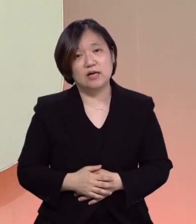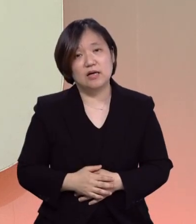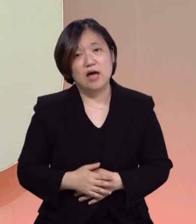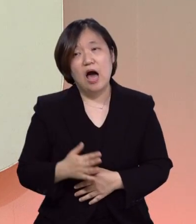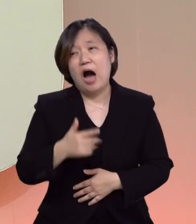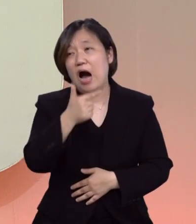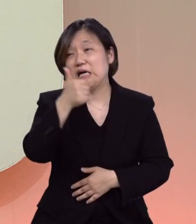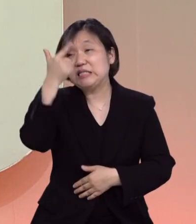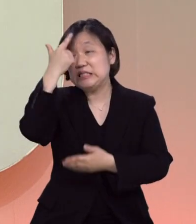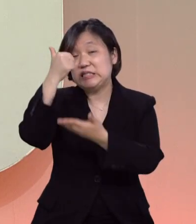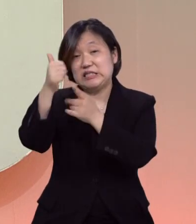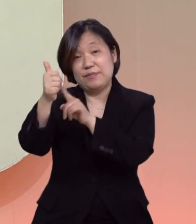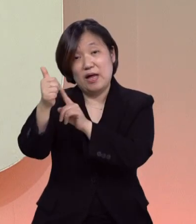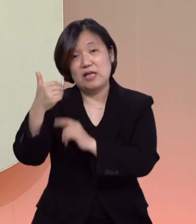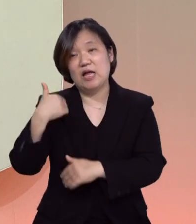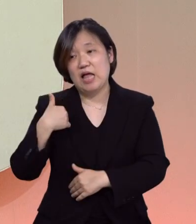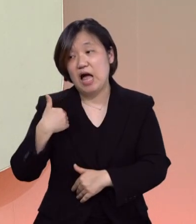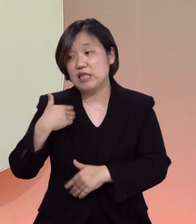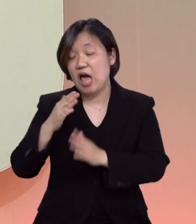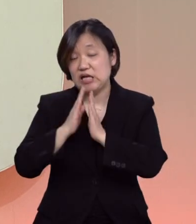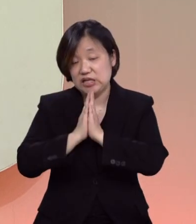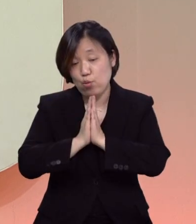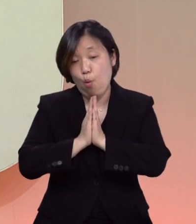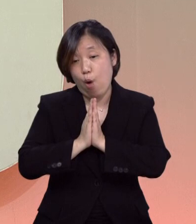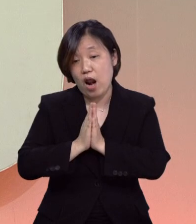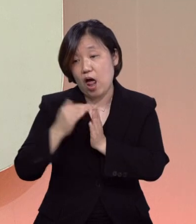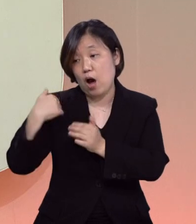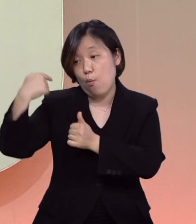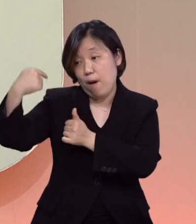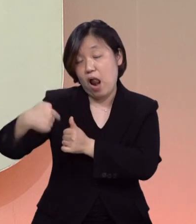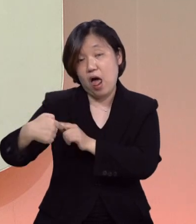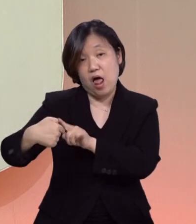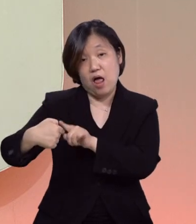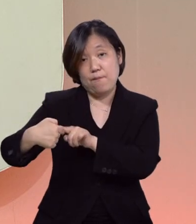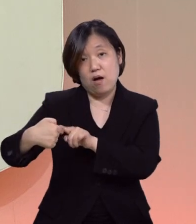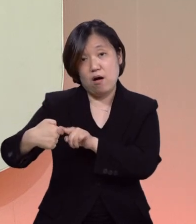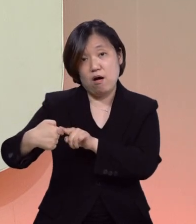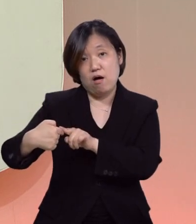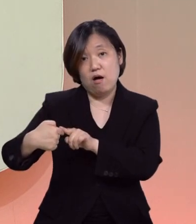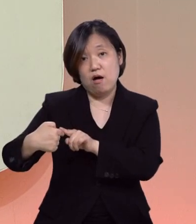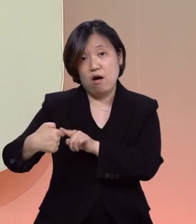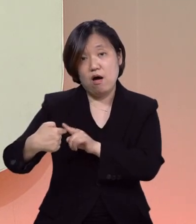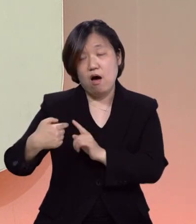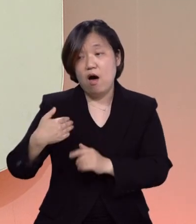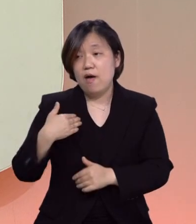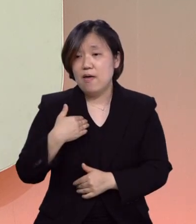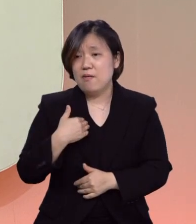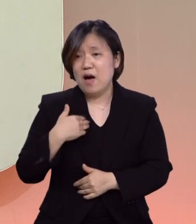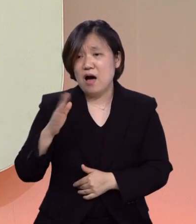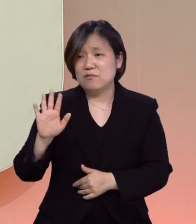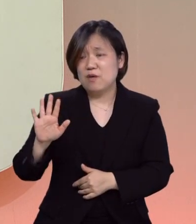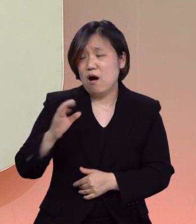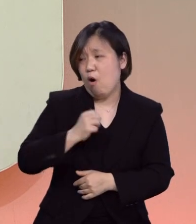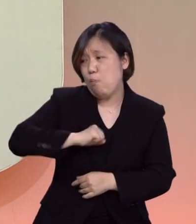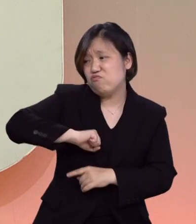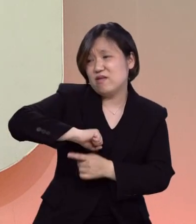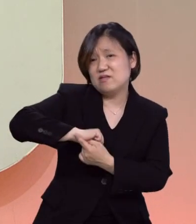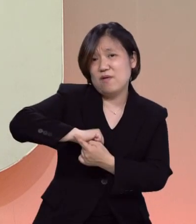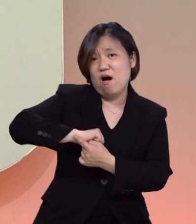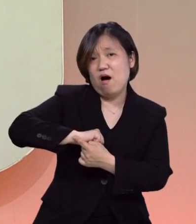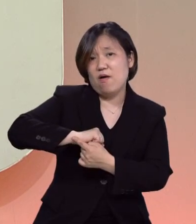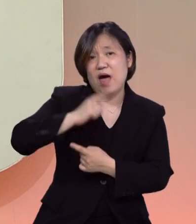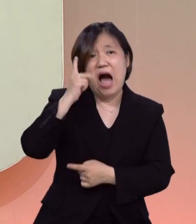큰스님께서 내게 기도하라고 이르시지 않았으며 나는 벌써 세상을 떠나 지금